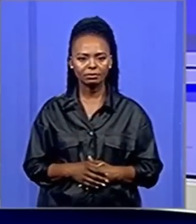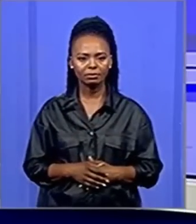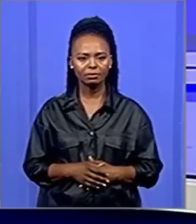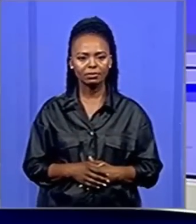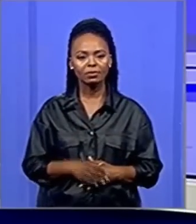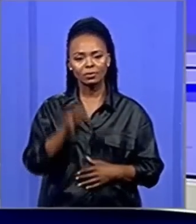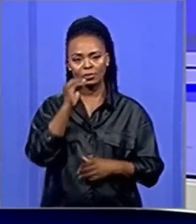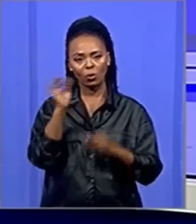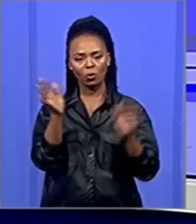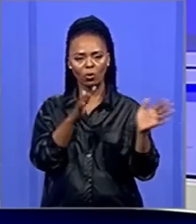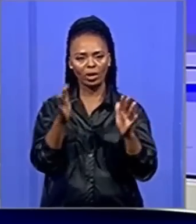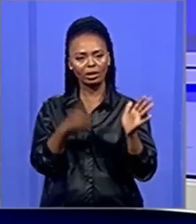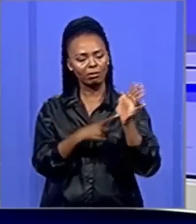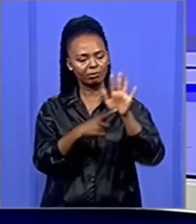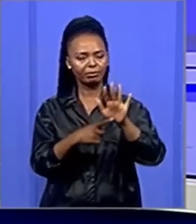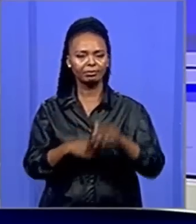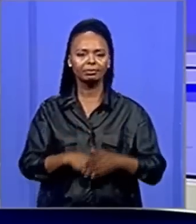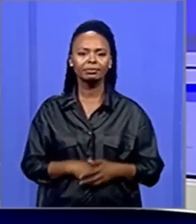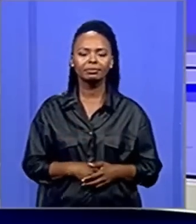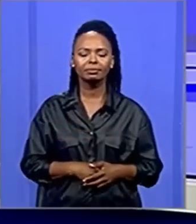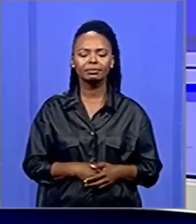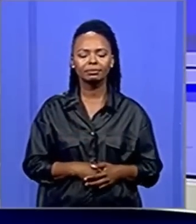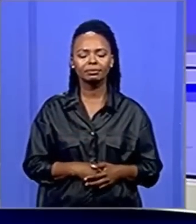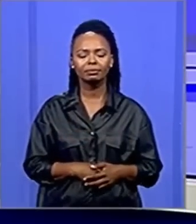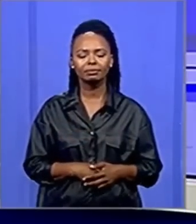Moebu Lepibo a latela ka puseletso Mofokeng.